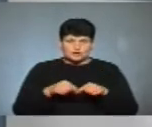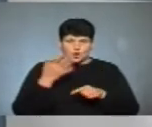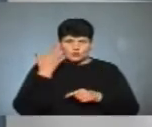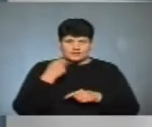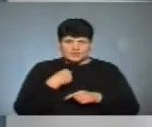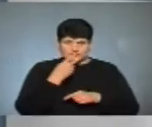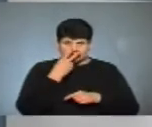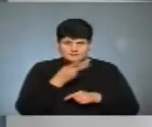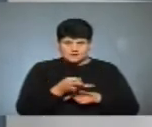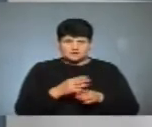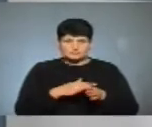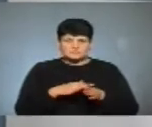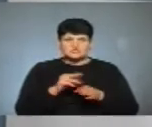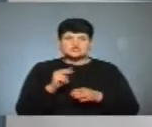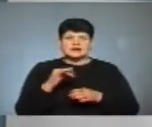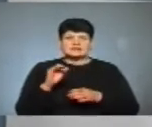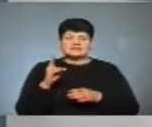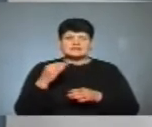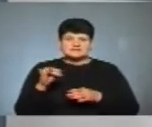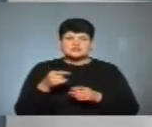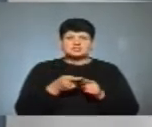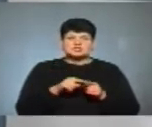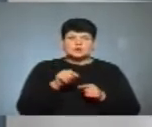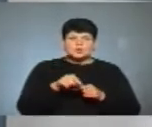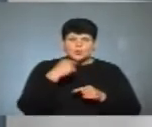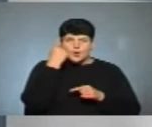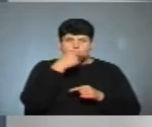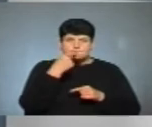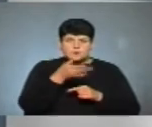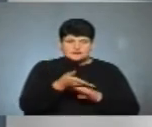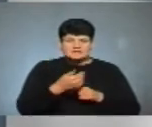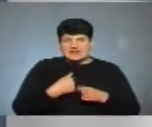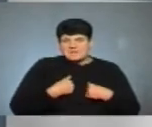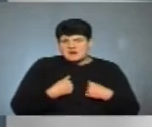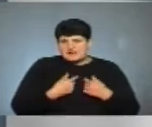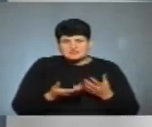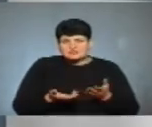бачу прізвище Чайківський чи його портрету, скажімо так, для мене